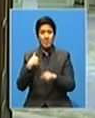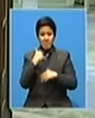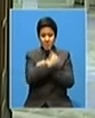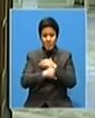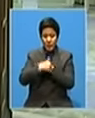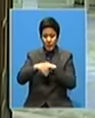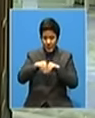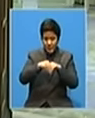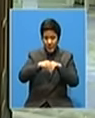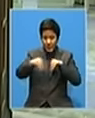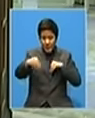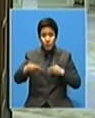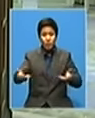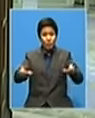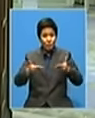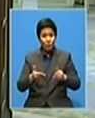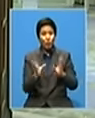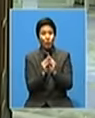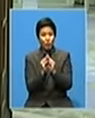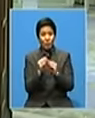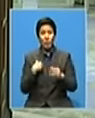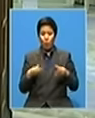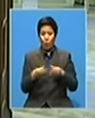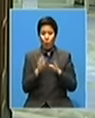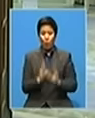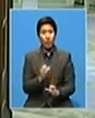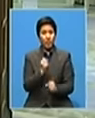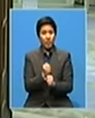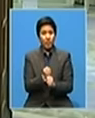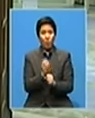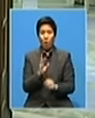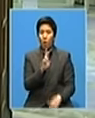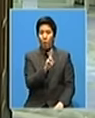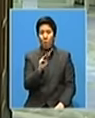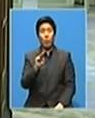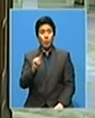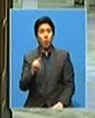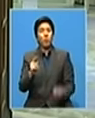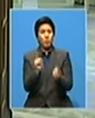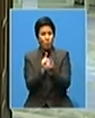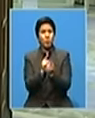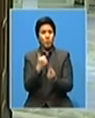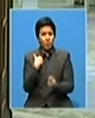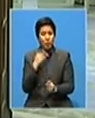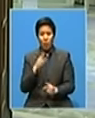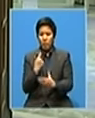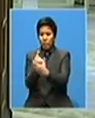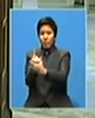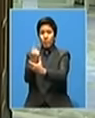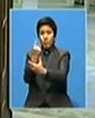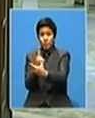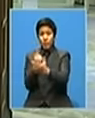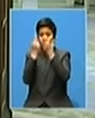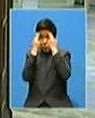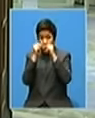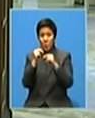ทั้งใกล้ไกลก็มาร่วมประชุมอย่างต่อเนื่องทั้งระดับคณะทำงานระดับรัฐมนตรีหรือระดับผู้แทนของน